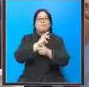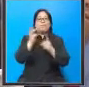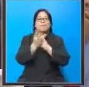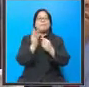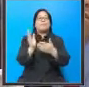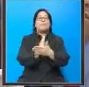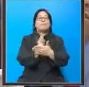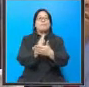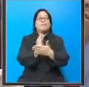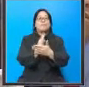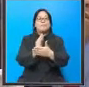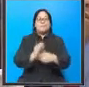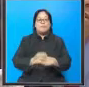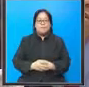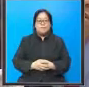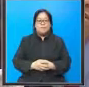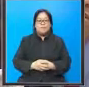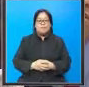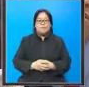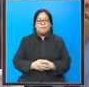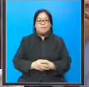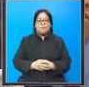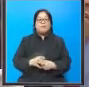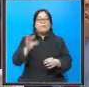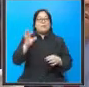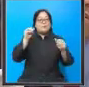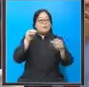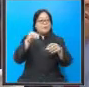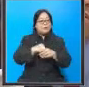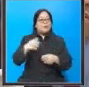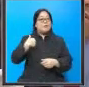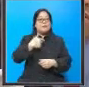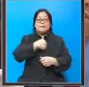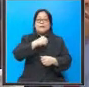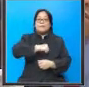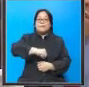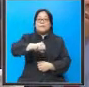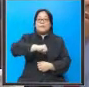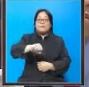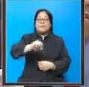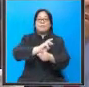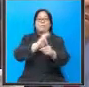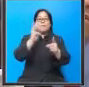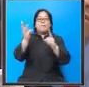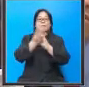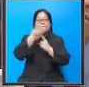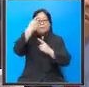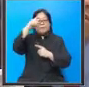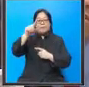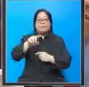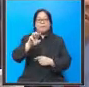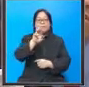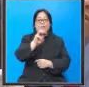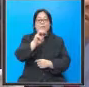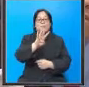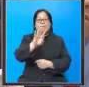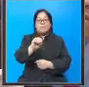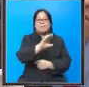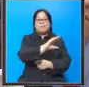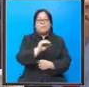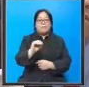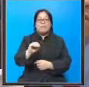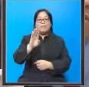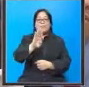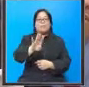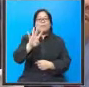cm Buat sementara waktu dalam konteks ketemu memperjuangkan kebajikan untuk an40